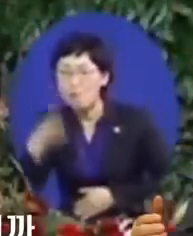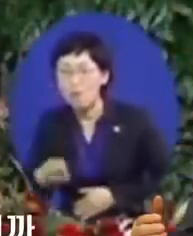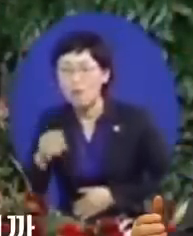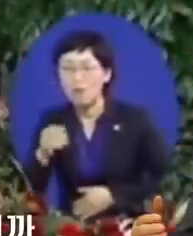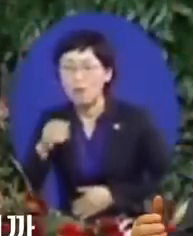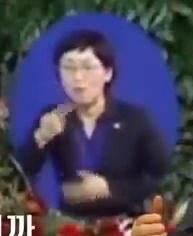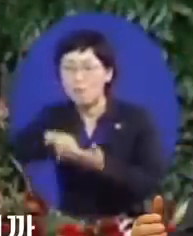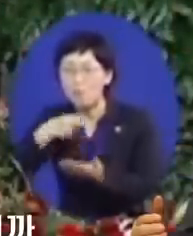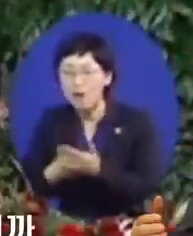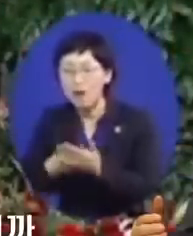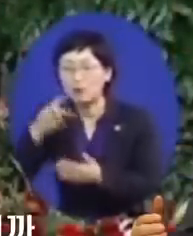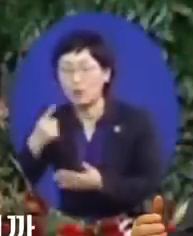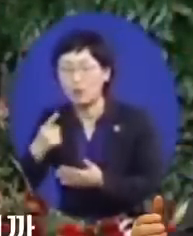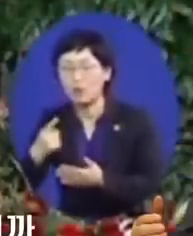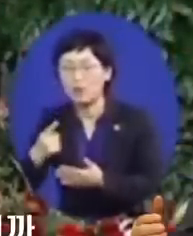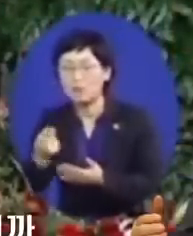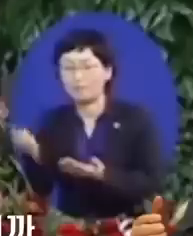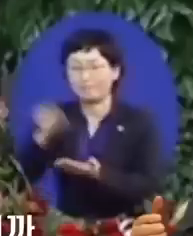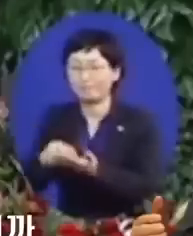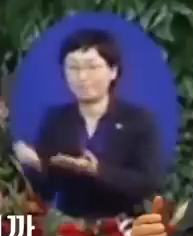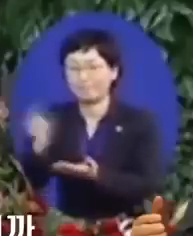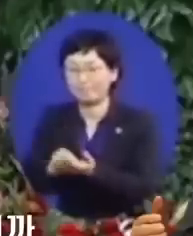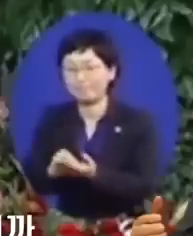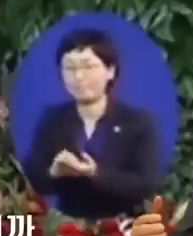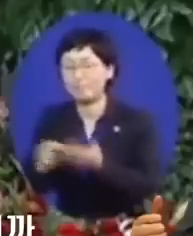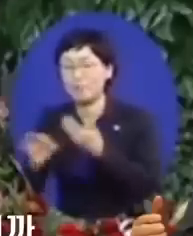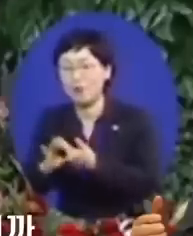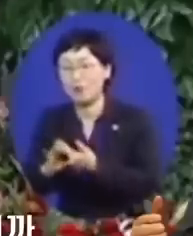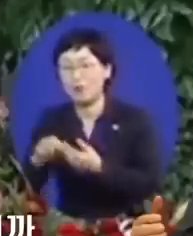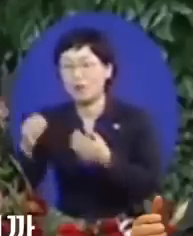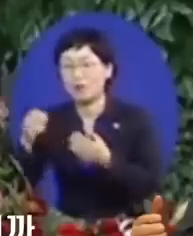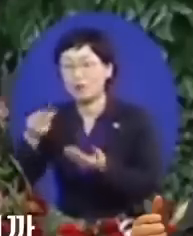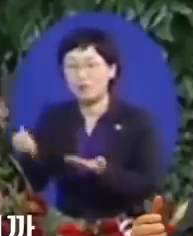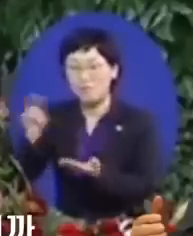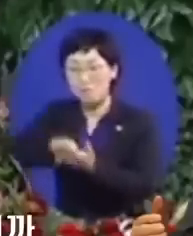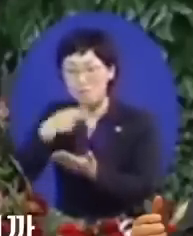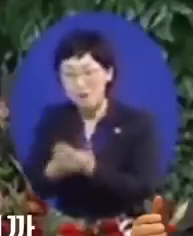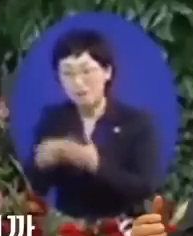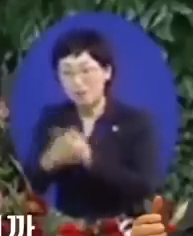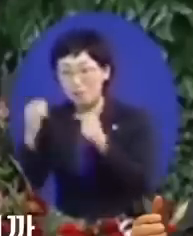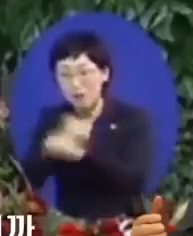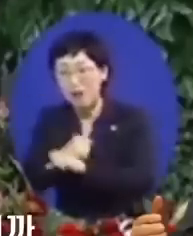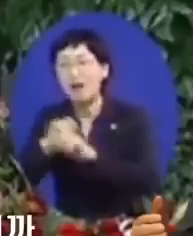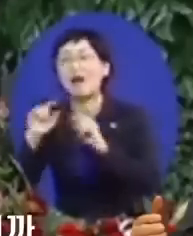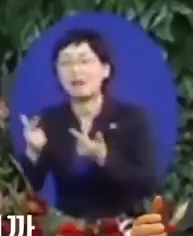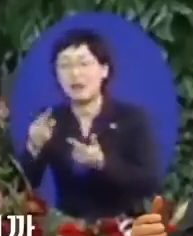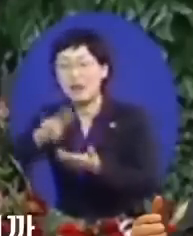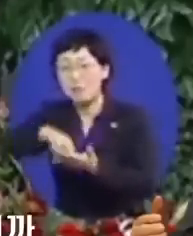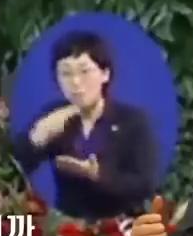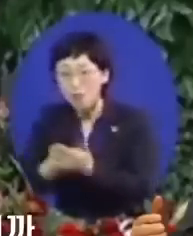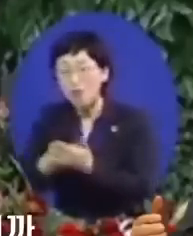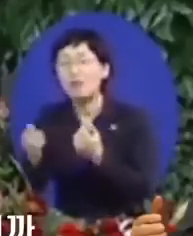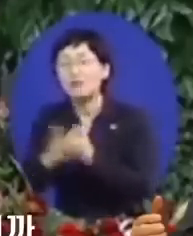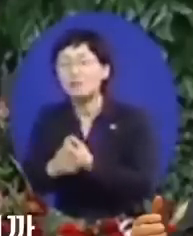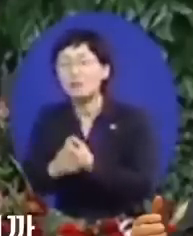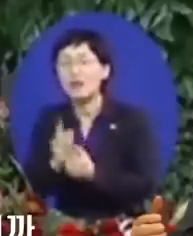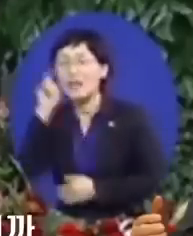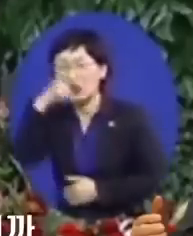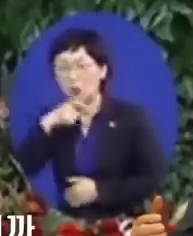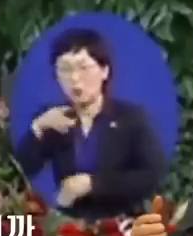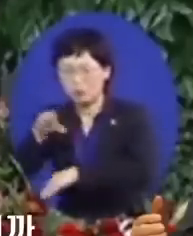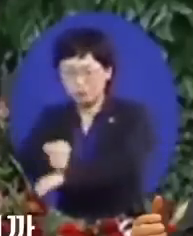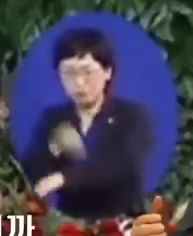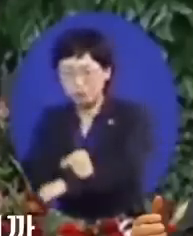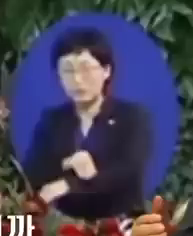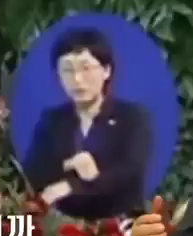그때마다 툴툴 털고 일어난다면 넘어진 것 때문에 파멸될 수는 없습니다. 물론 넘어진 탓에 우리는 더러워진 옷을 입고 집으로